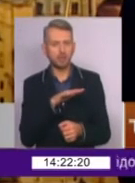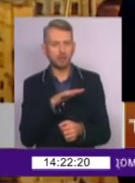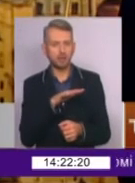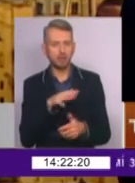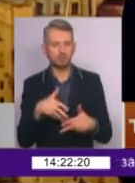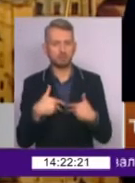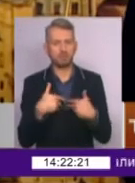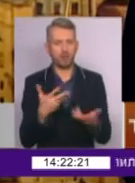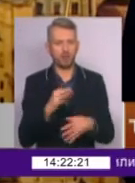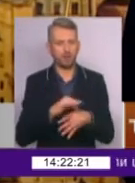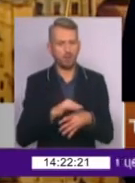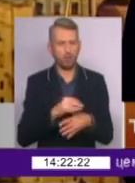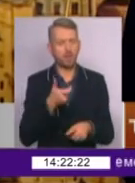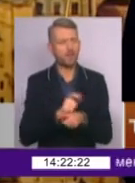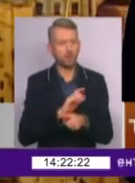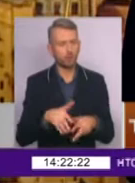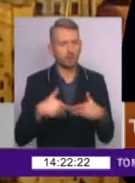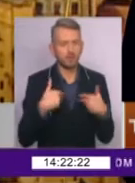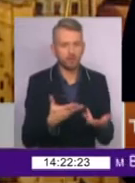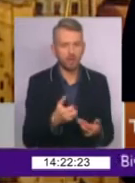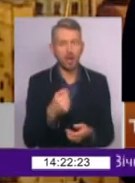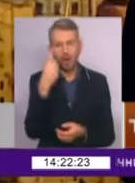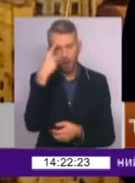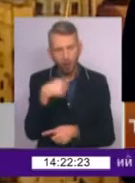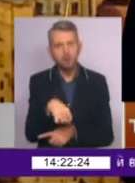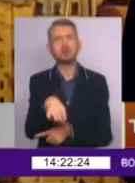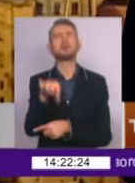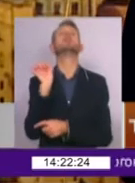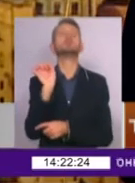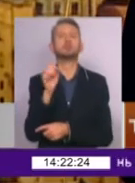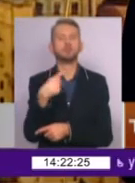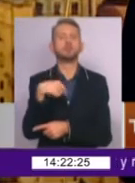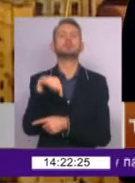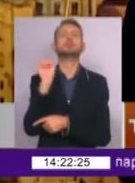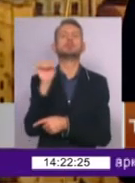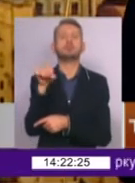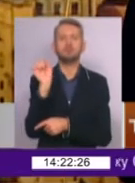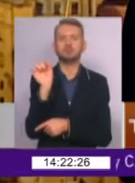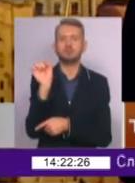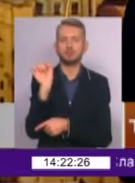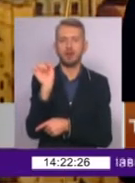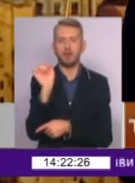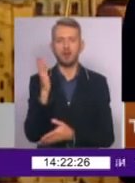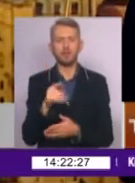симптоми не дуже виражені, але от закидання голови назад – може бути, таким чином він